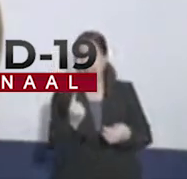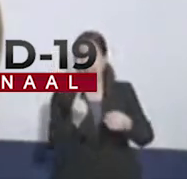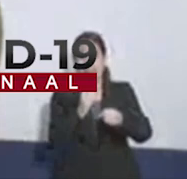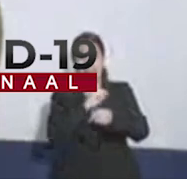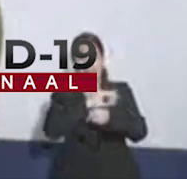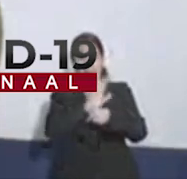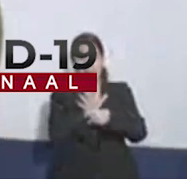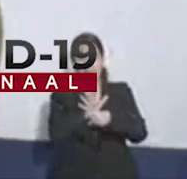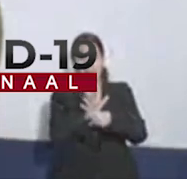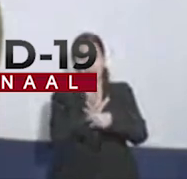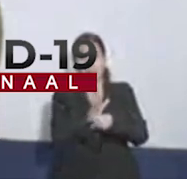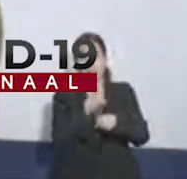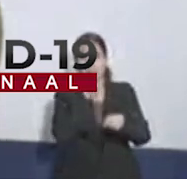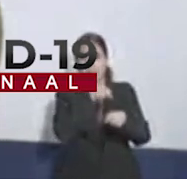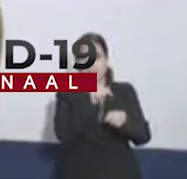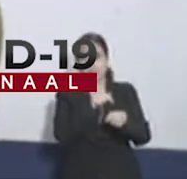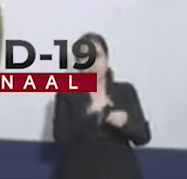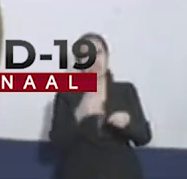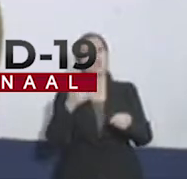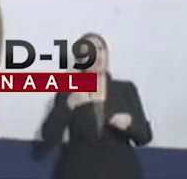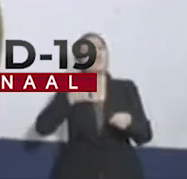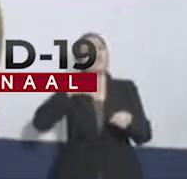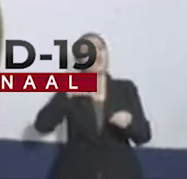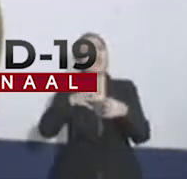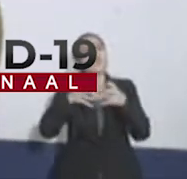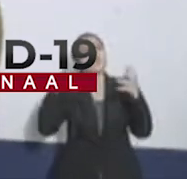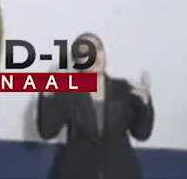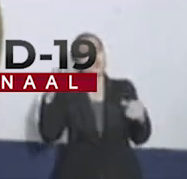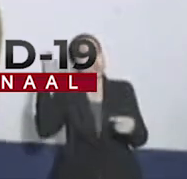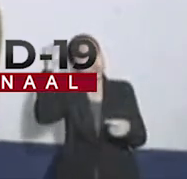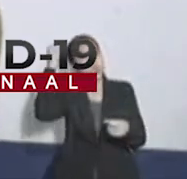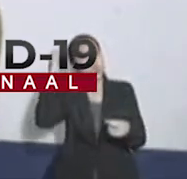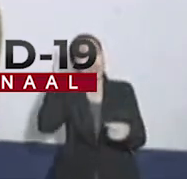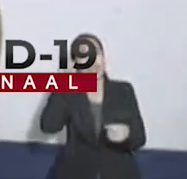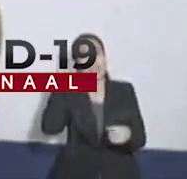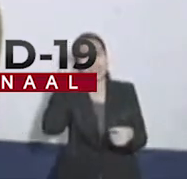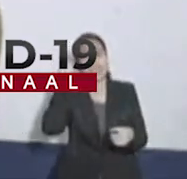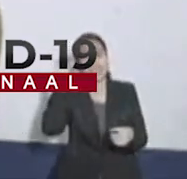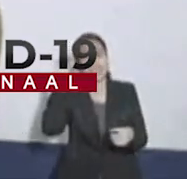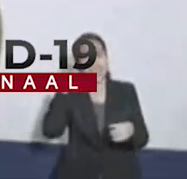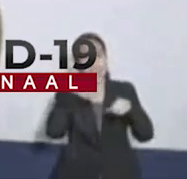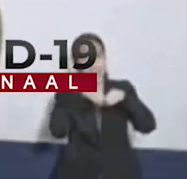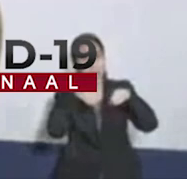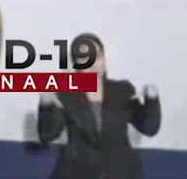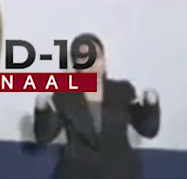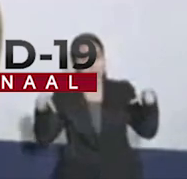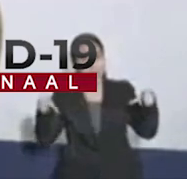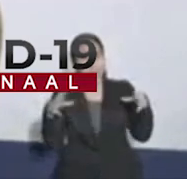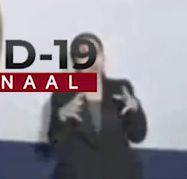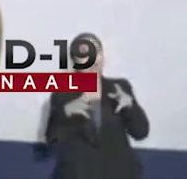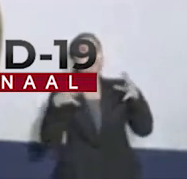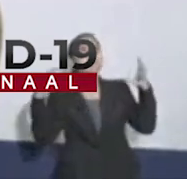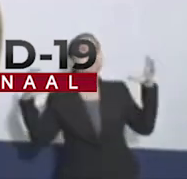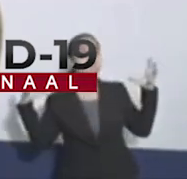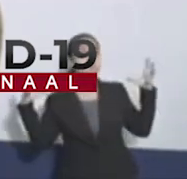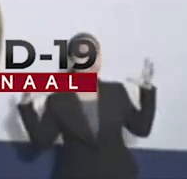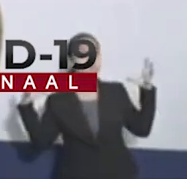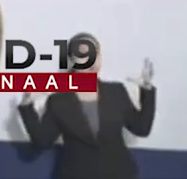Het is wel grotendeels COVID, omdat de IC-bedden bezet zijn door COVID-patiënten.